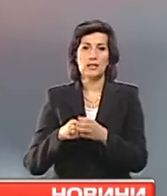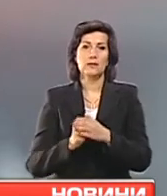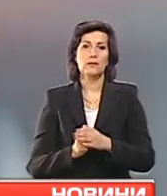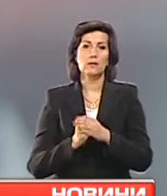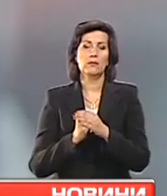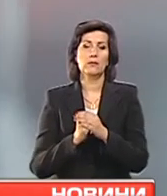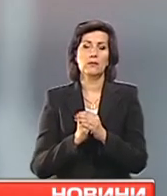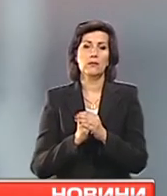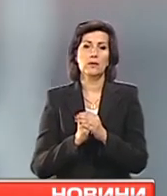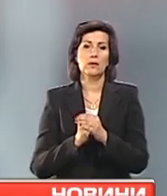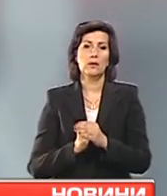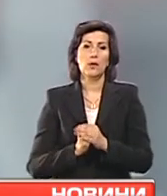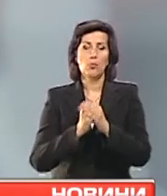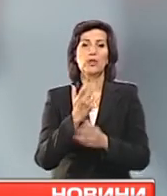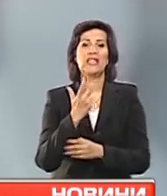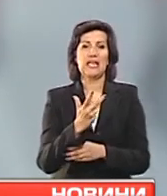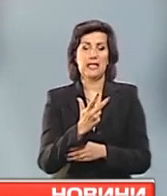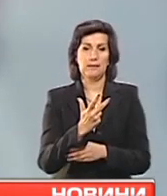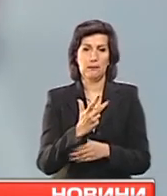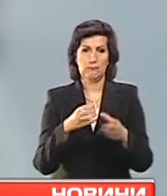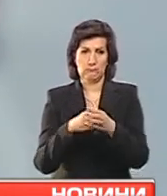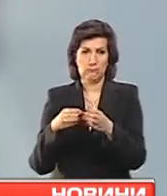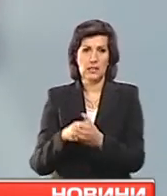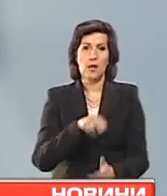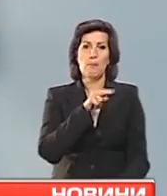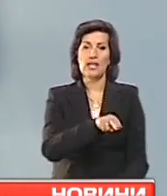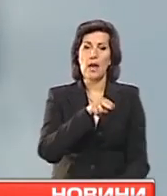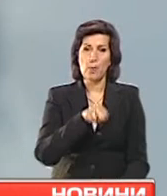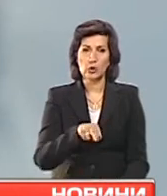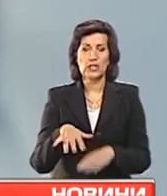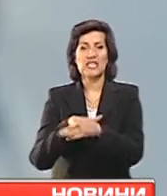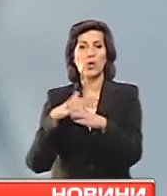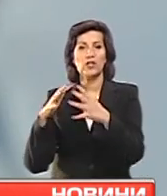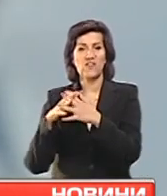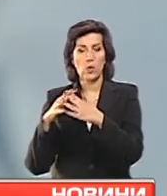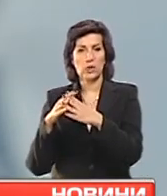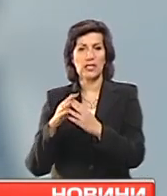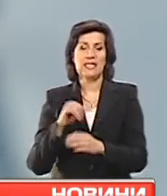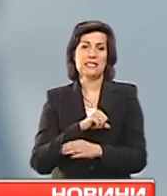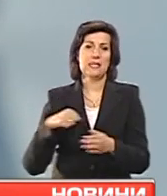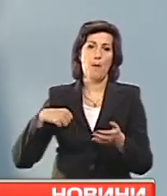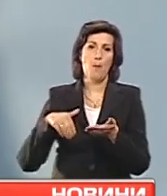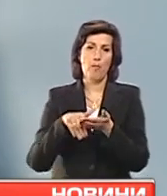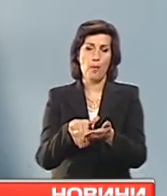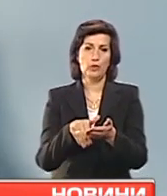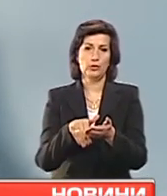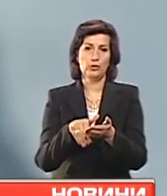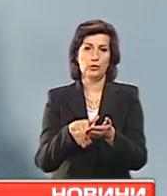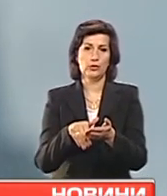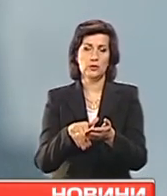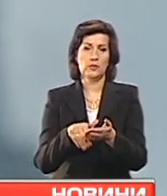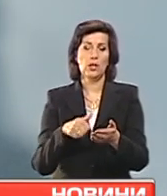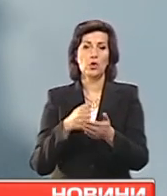станет альянс трех парламентських сил, блоку Петра Порошенка, Народного фронту та самопомощі. До